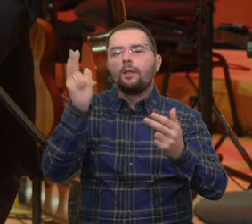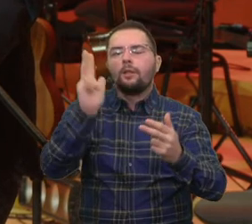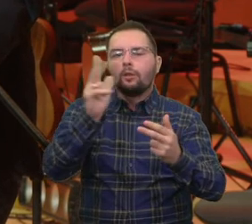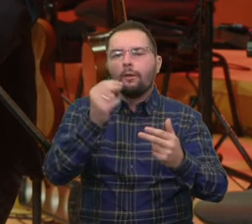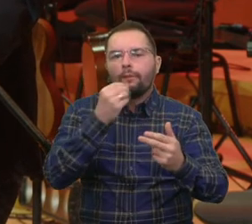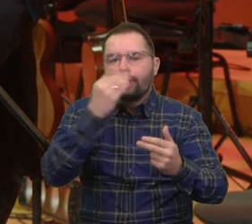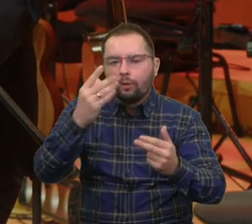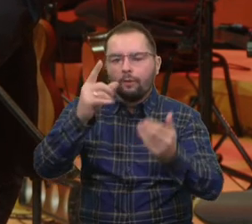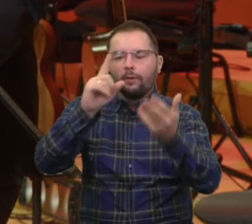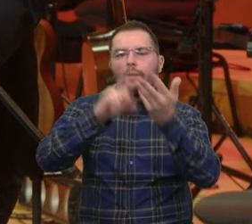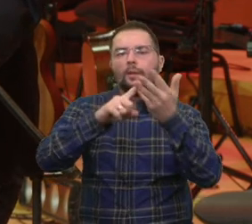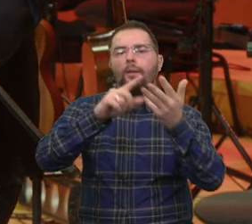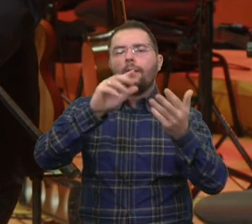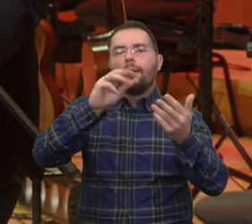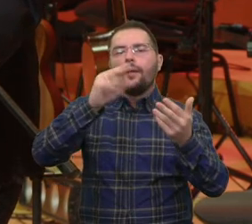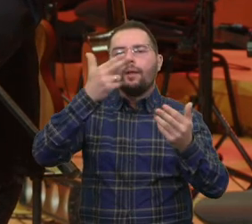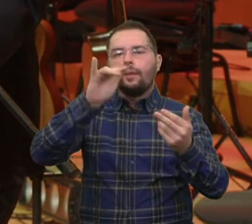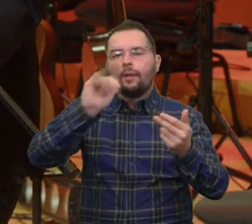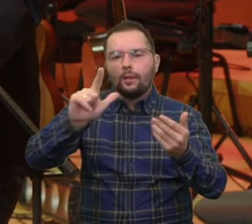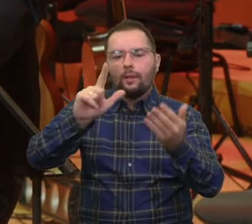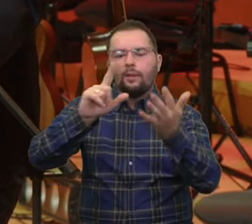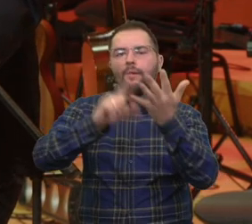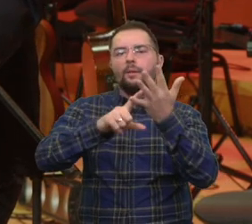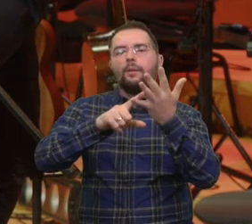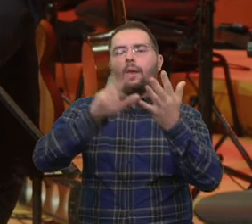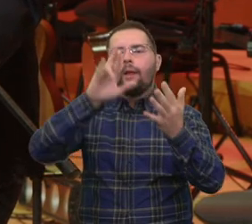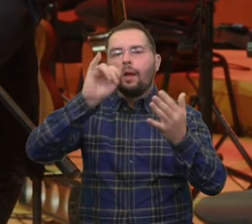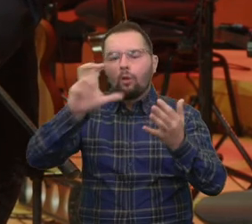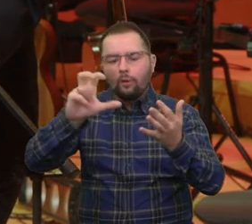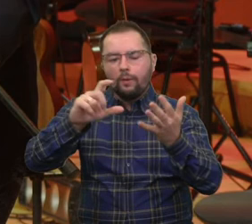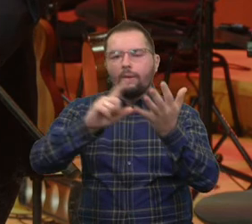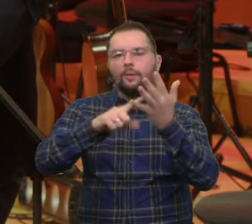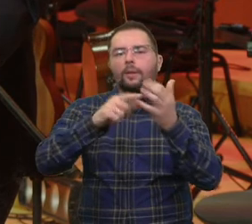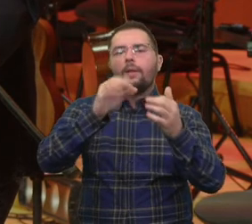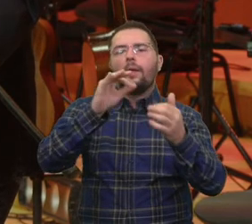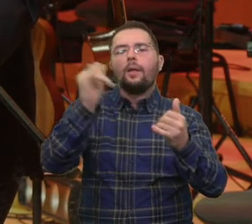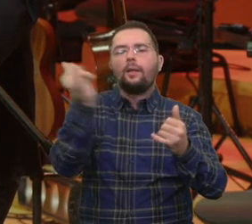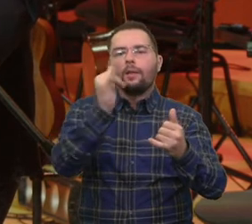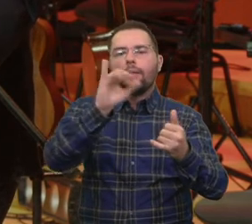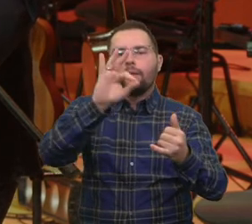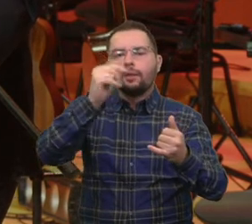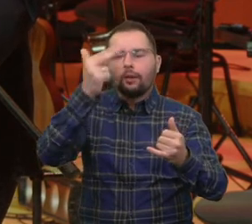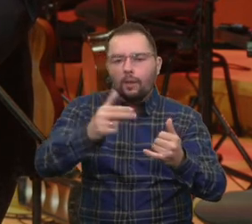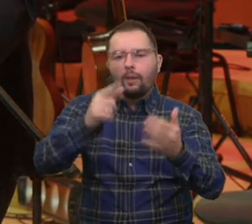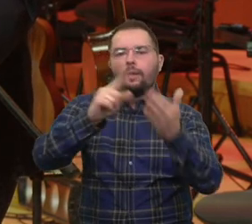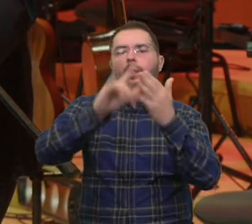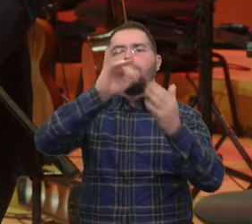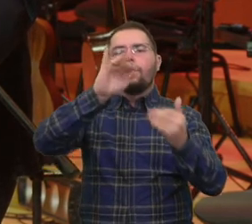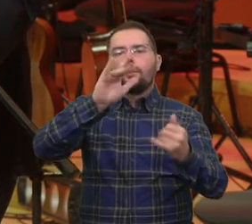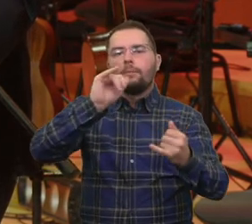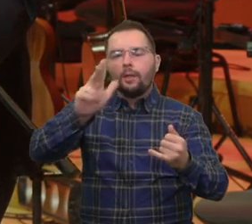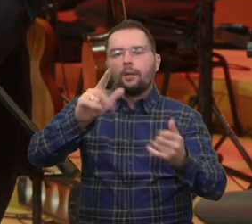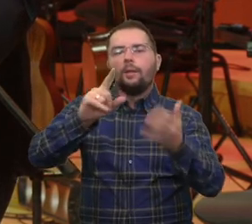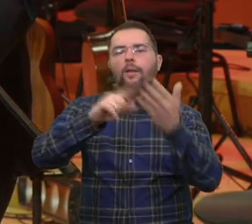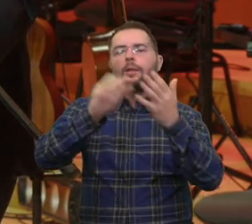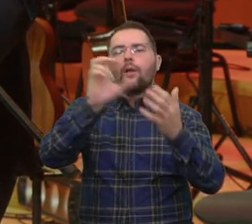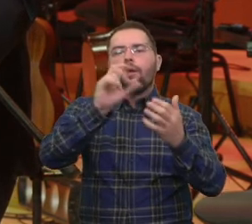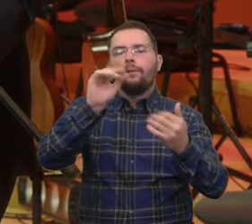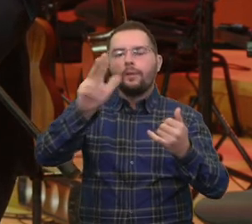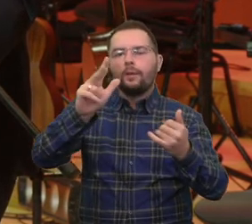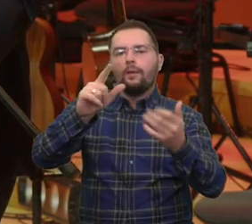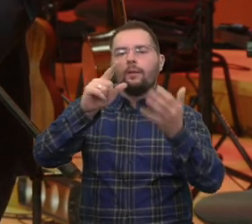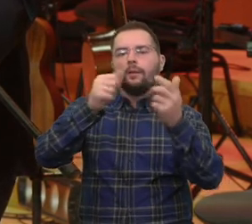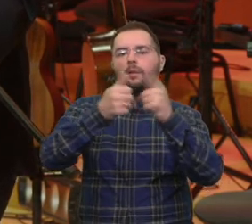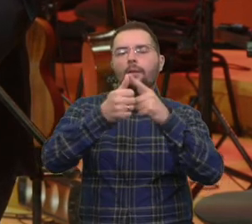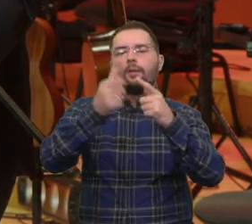Kwiatkowski, Mirosława Nykiel, profesor Irena Lipowicz, Jerzy Stępień, Kazimierz Barczyk, Jerzy Widzyk,